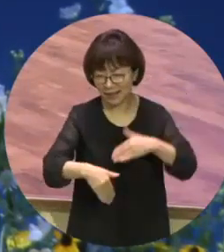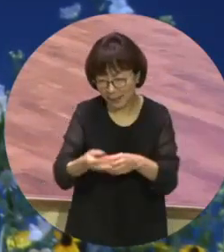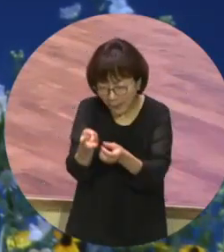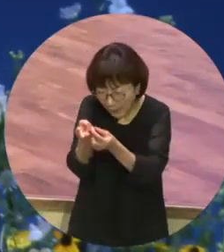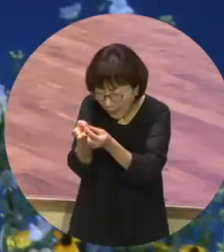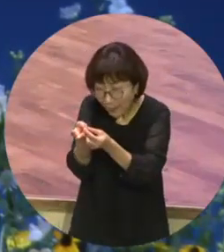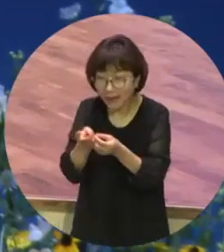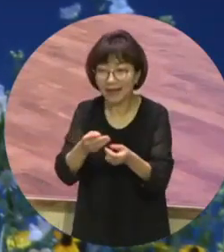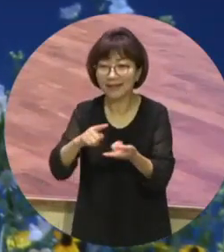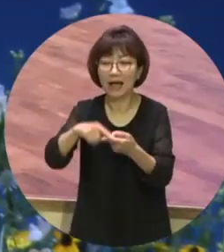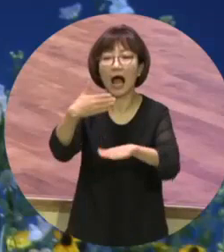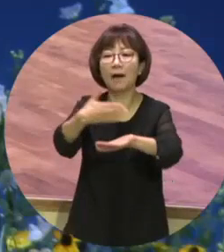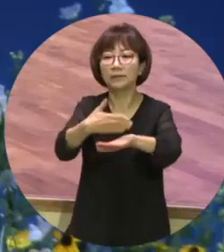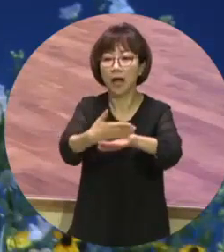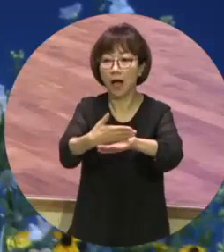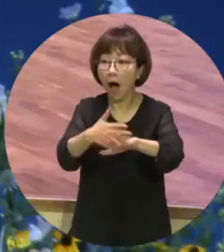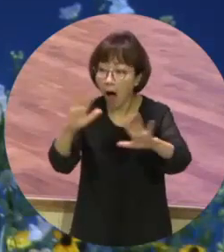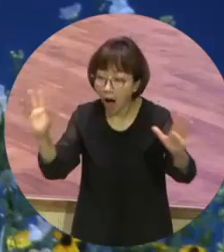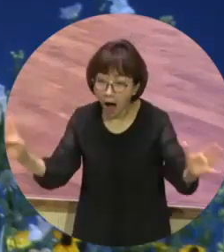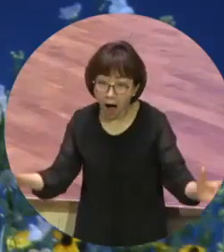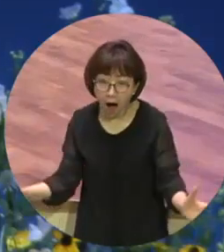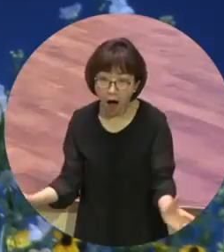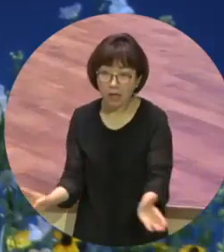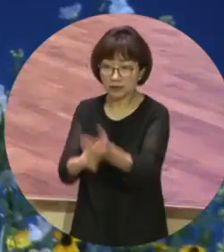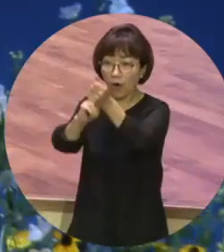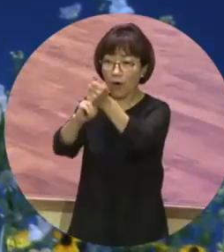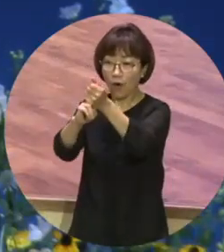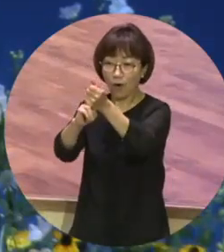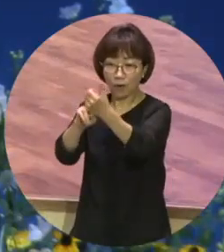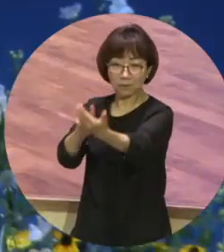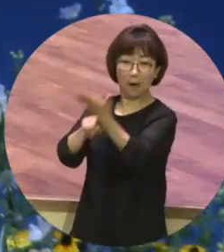이 감사가 놀라운 기적을 낳는